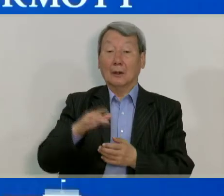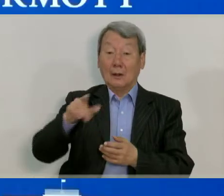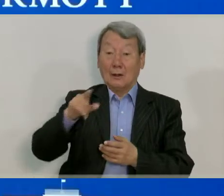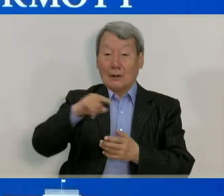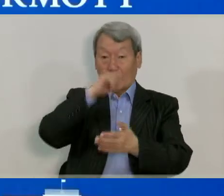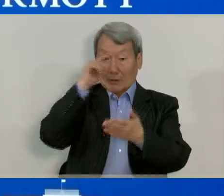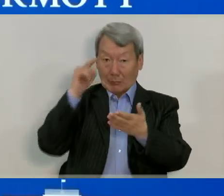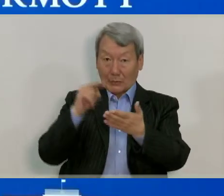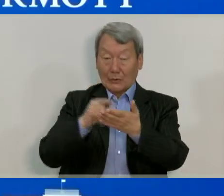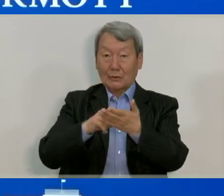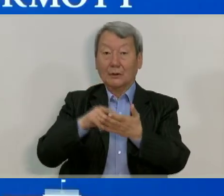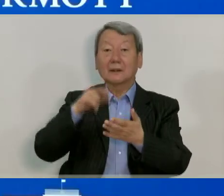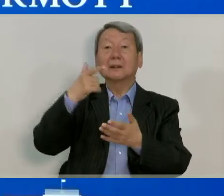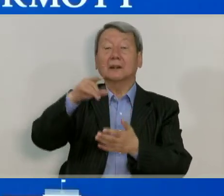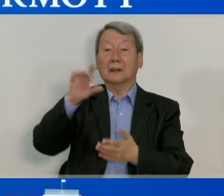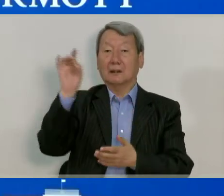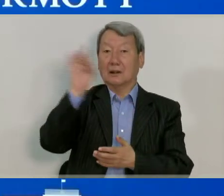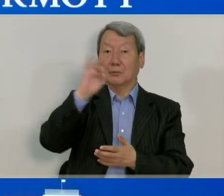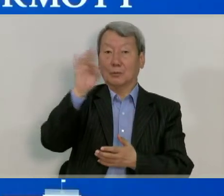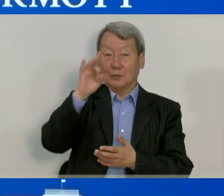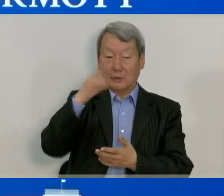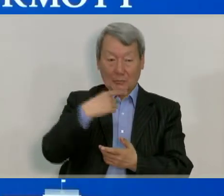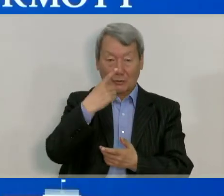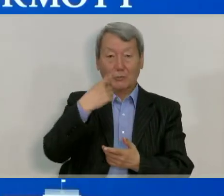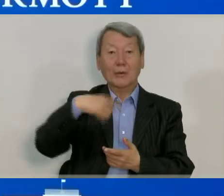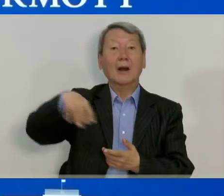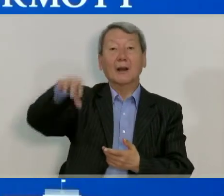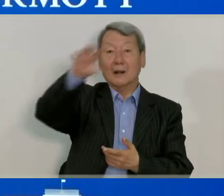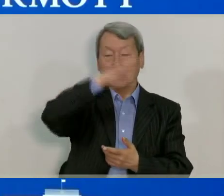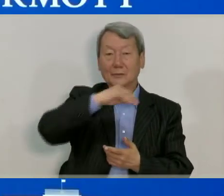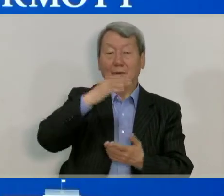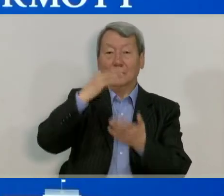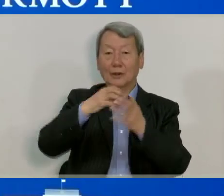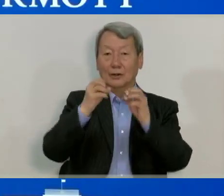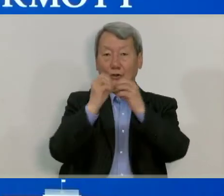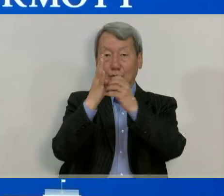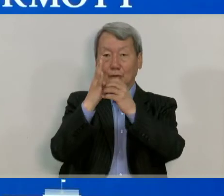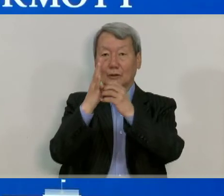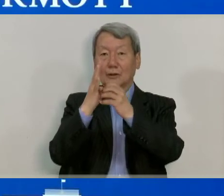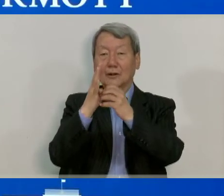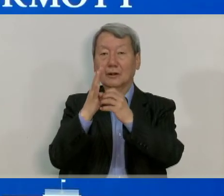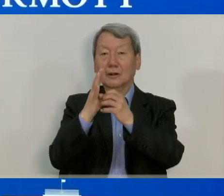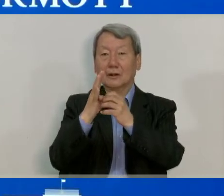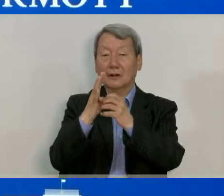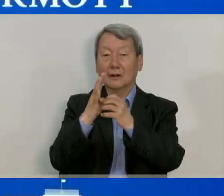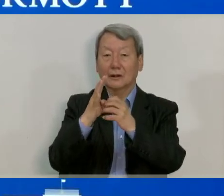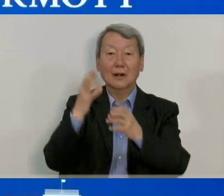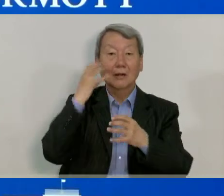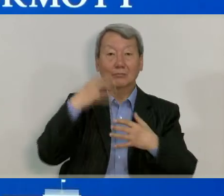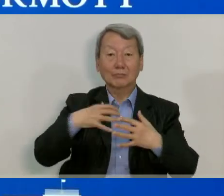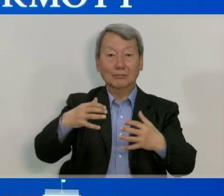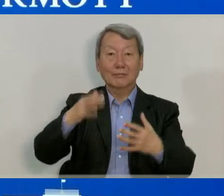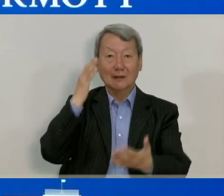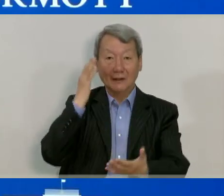жерде республика боюнча ушунча күндөн бери 14 боюнда бар аял